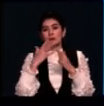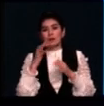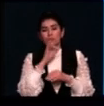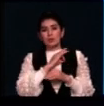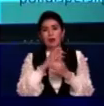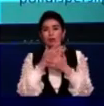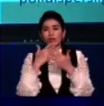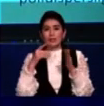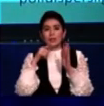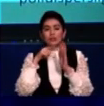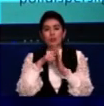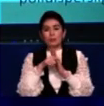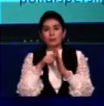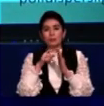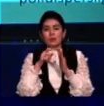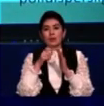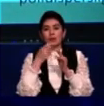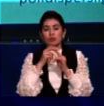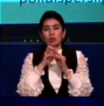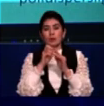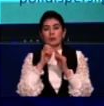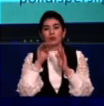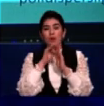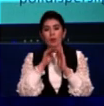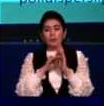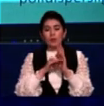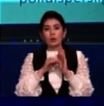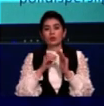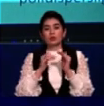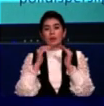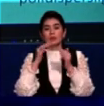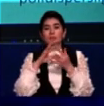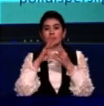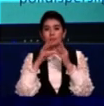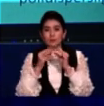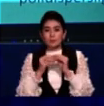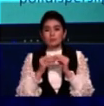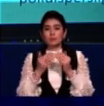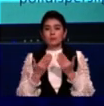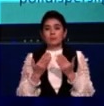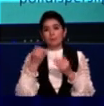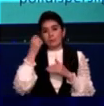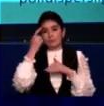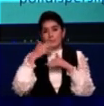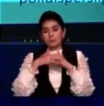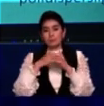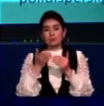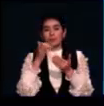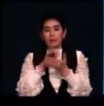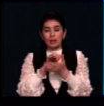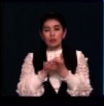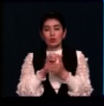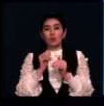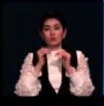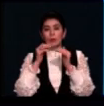hamma sohalarga kirib boradigan moddalar, ya'ni yuqori molekulyar birikmalar haqida tushunchalar bilan tanishing.